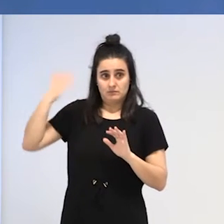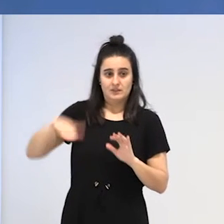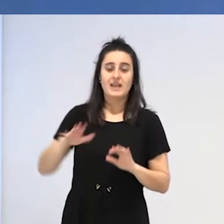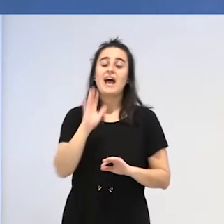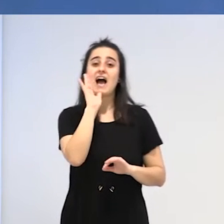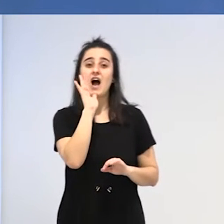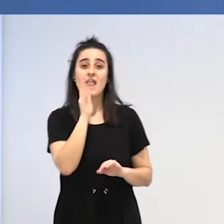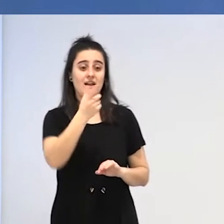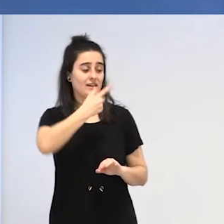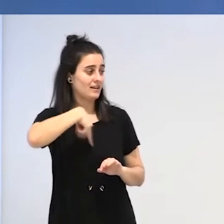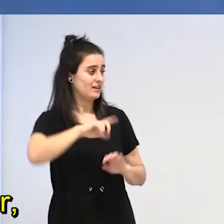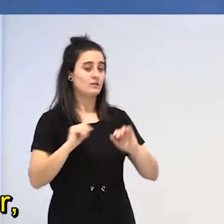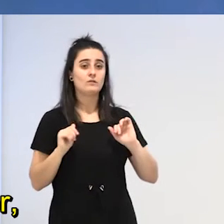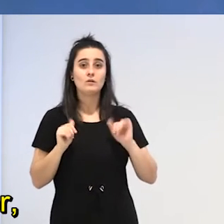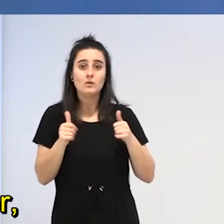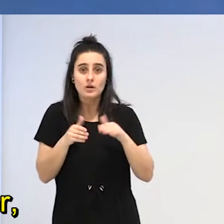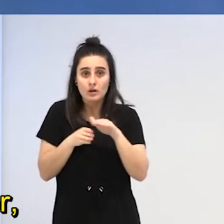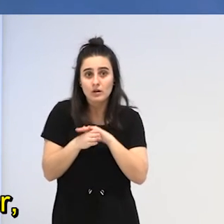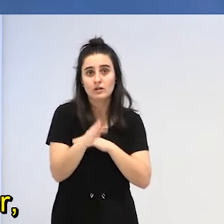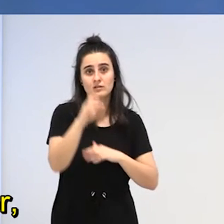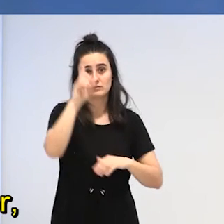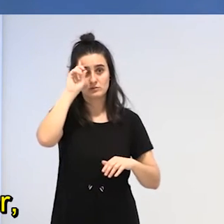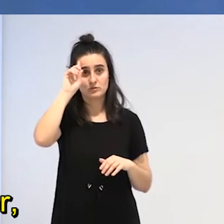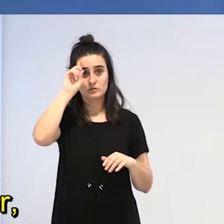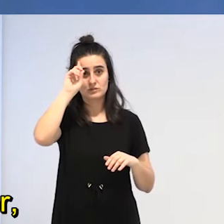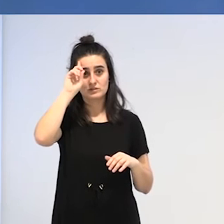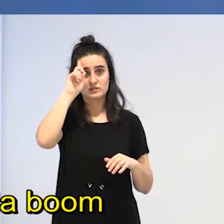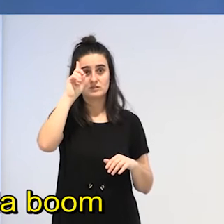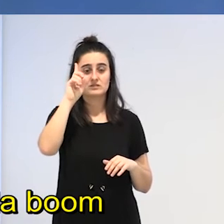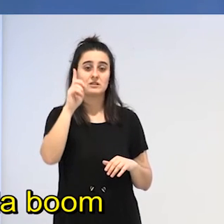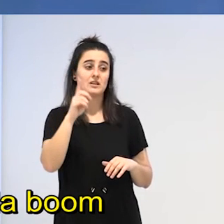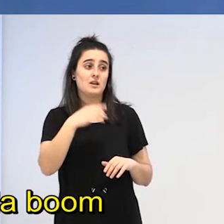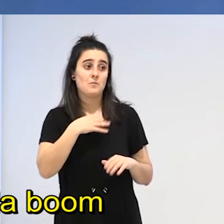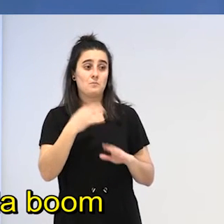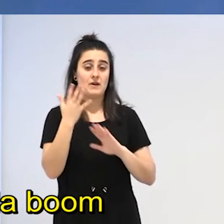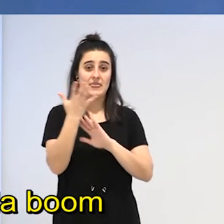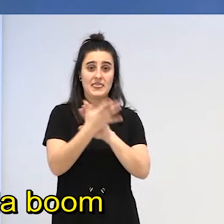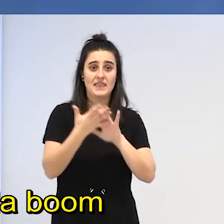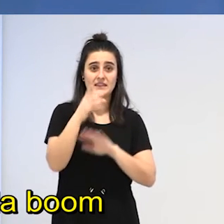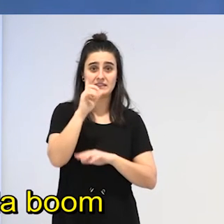sartuko ginak ez dakit, nik ez dakit horretaz jaia zer, baina iruditzen zaite